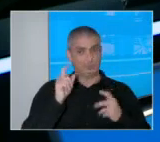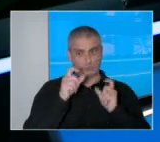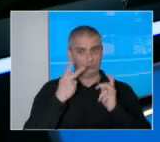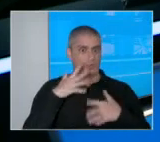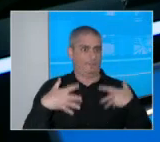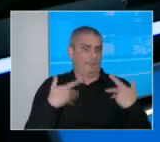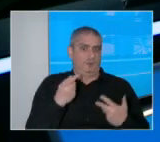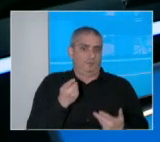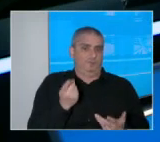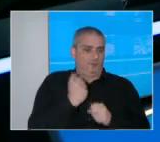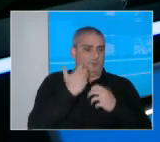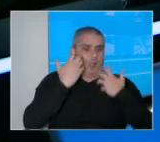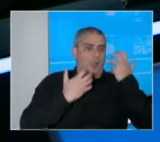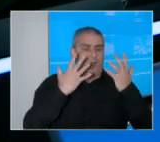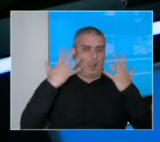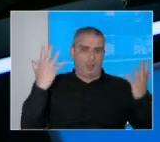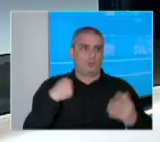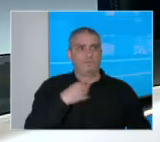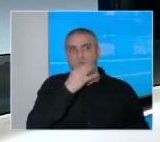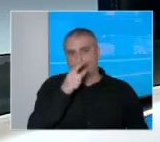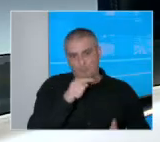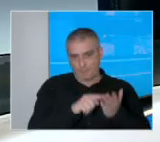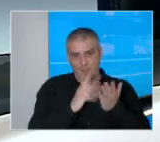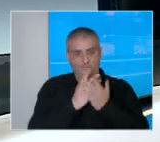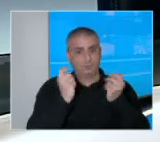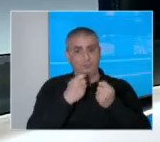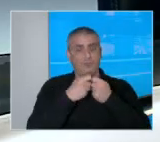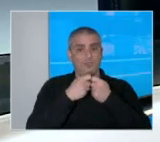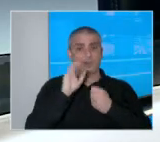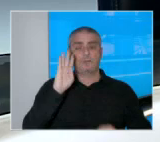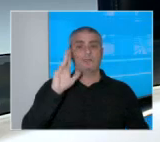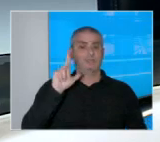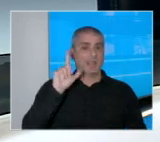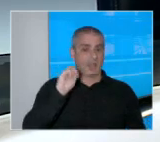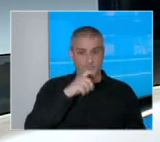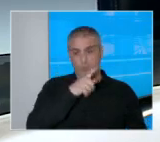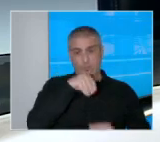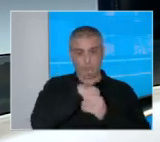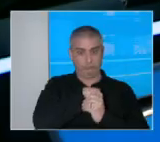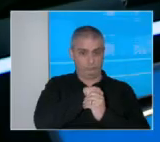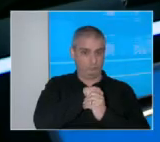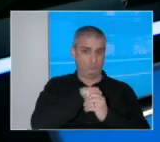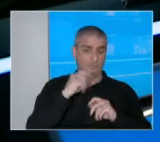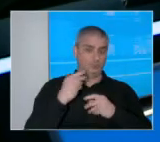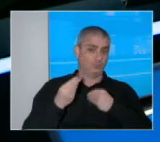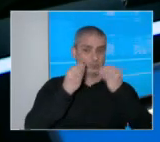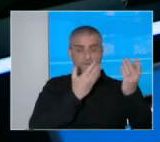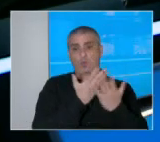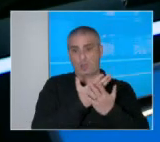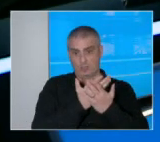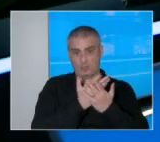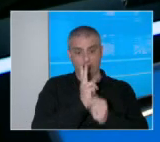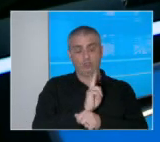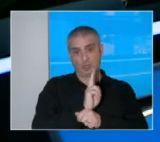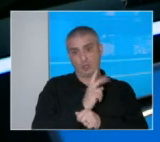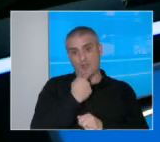שיותר מתרגשים, וזה עשה מאומה גדולה. ואני שואל אותך, מאחר ופורסם, שארגון בצלם הוא חלק מאלו שהעבירו את העדויות, עדויות